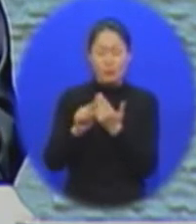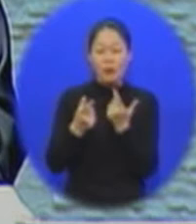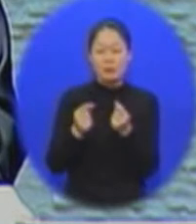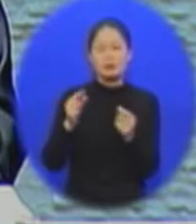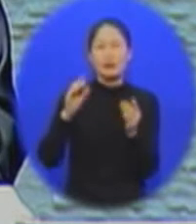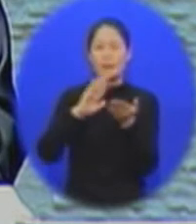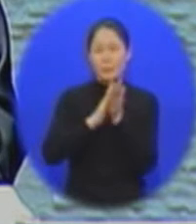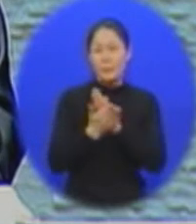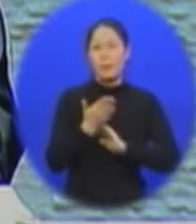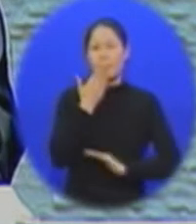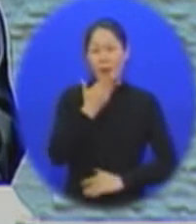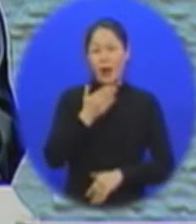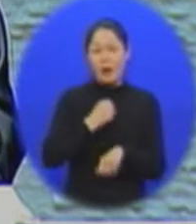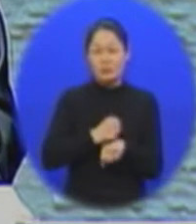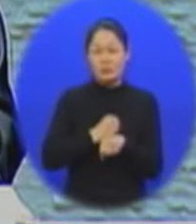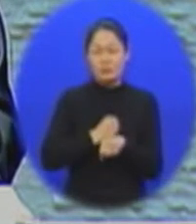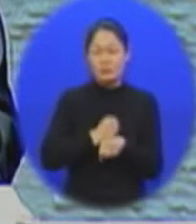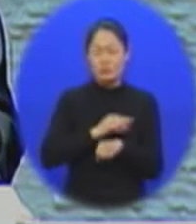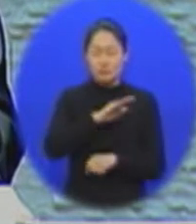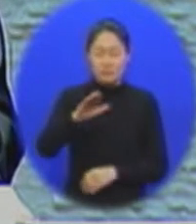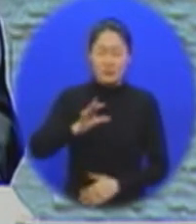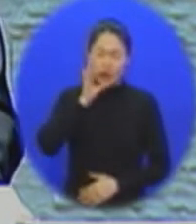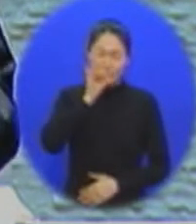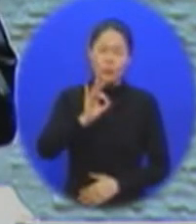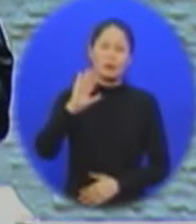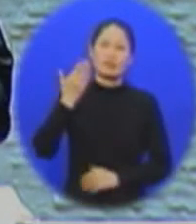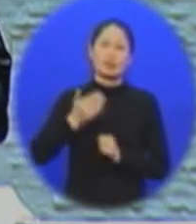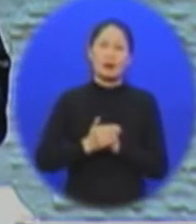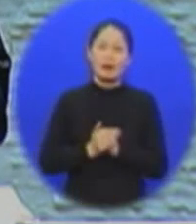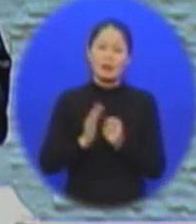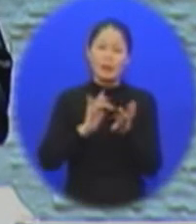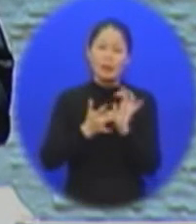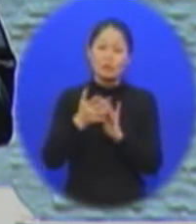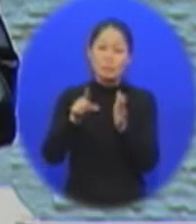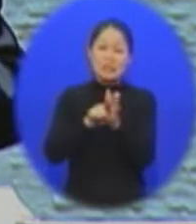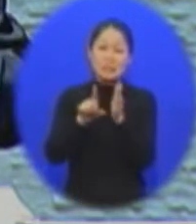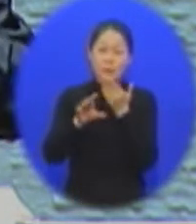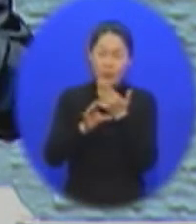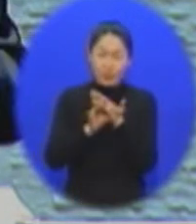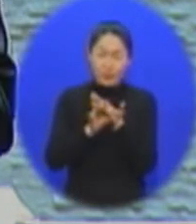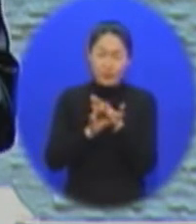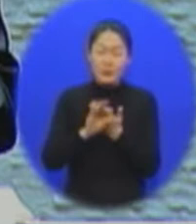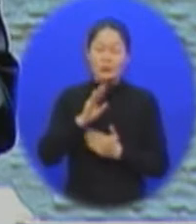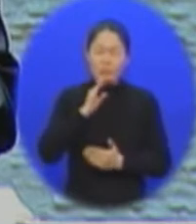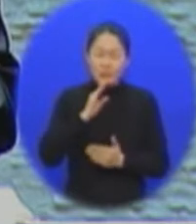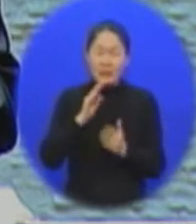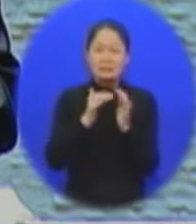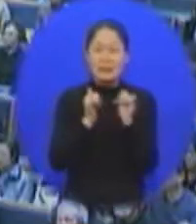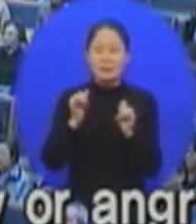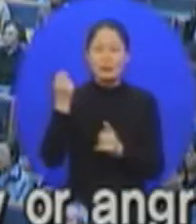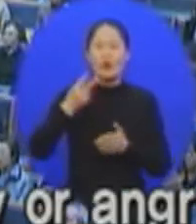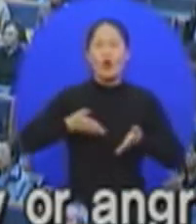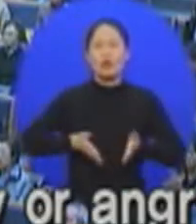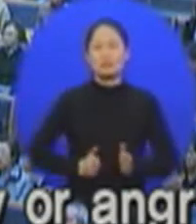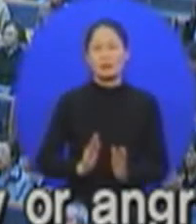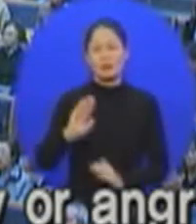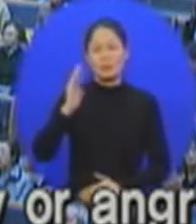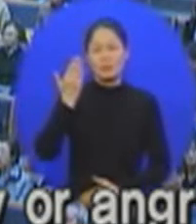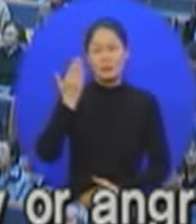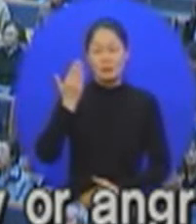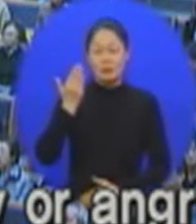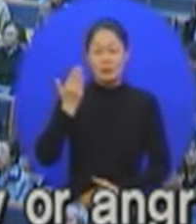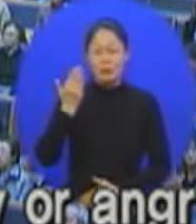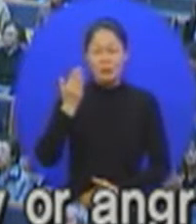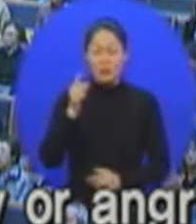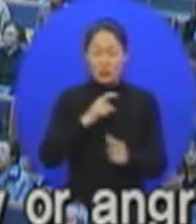구나 하는 것은 보게 됩니다 예수 믿으면 사람이 정말 거듭나 요 더 이상